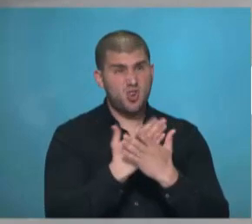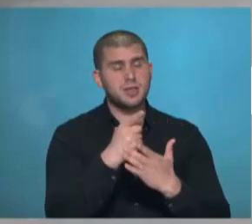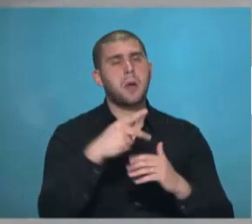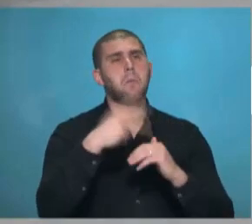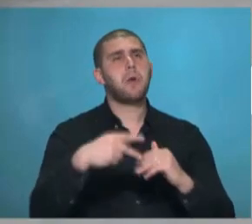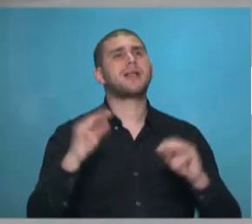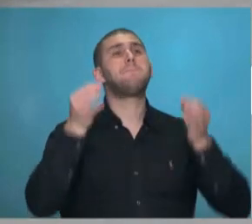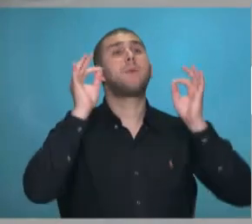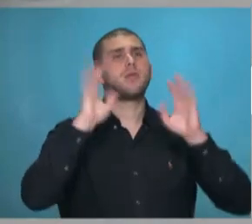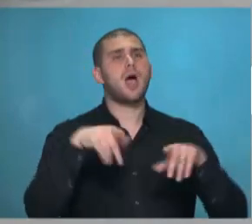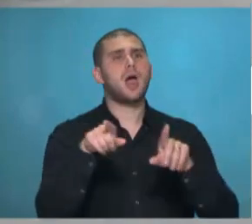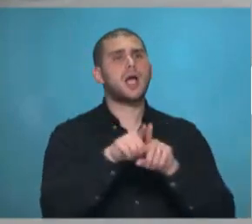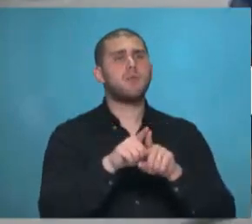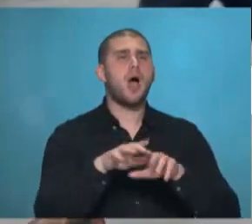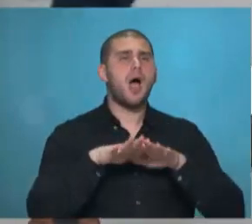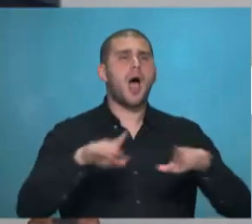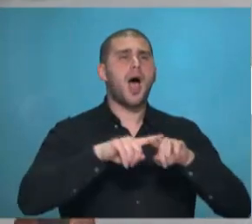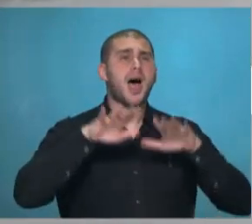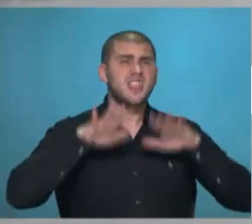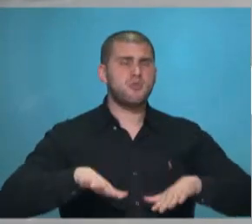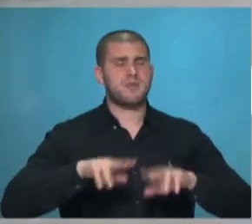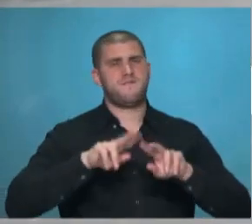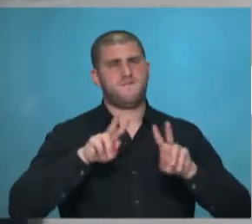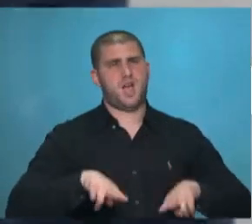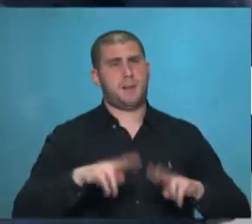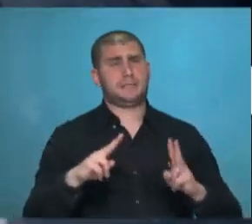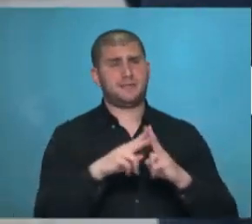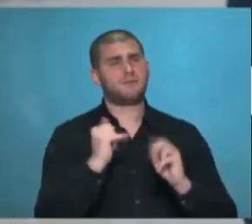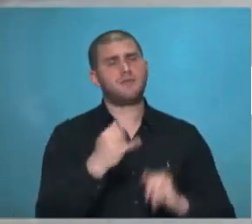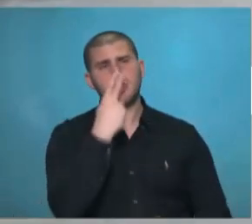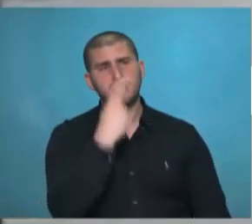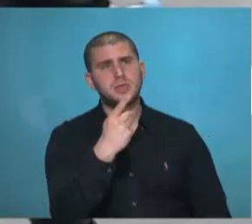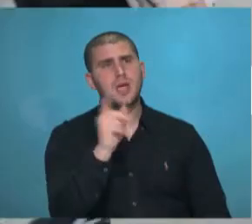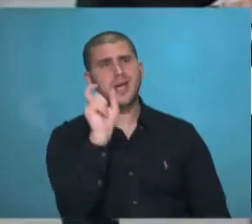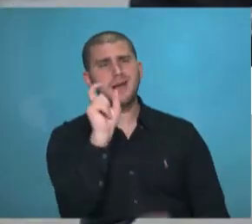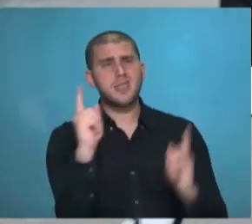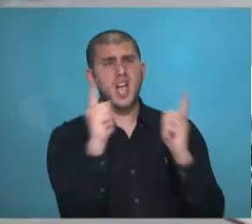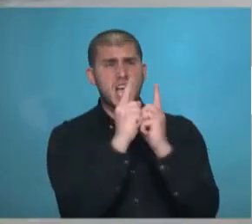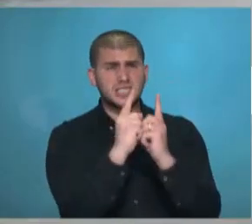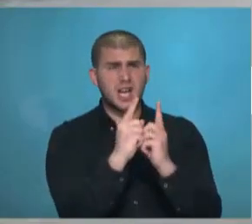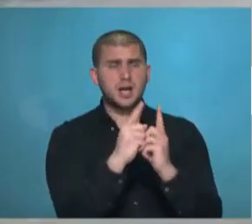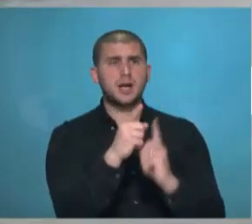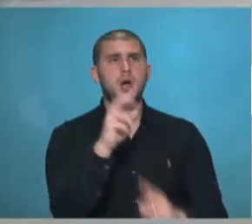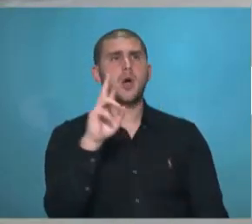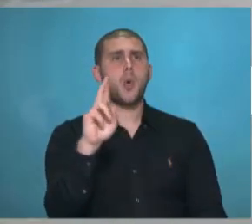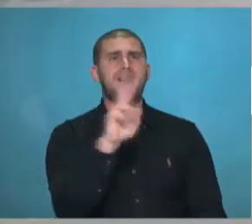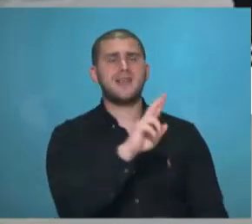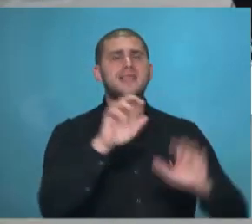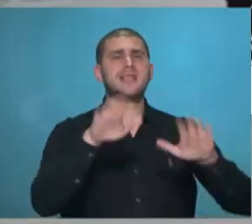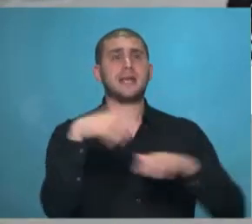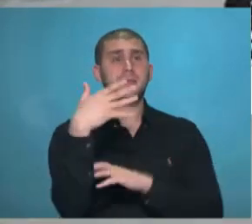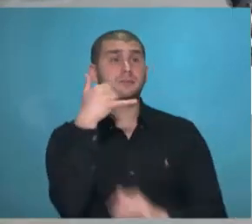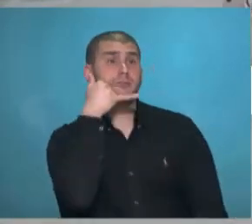מיוחד על עליית האנטישמיות בצרפת, אבל עכשיו בוא נראה את הקטע הקצר הזה. מר ראובן ריבלין, נשיא המדינה,